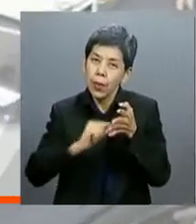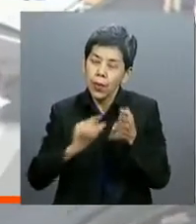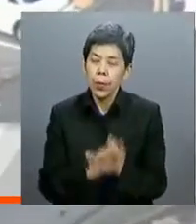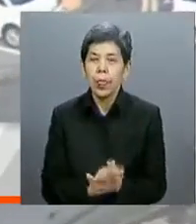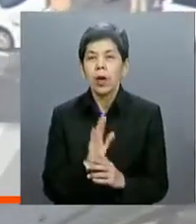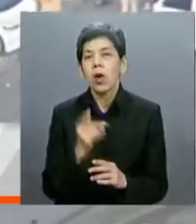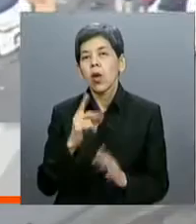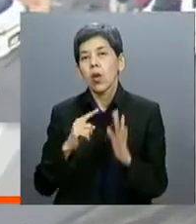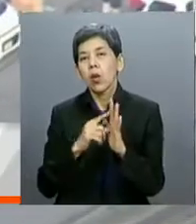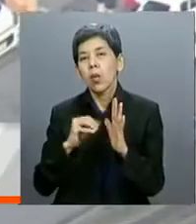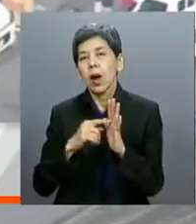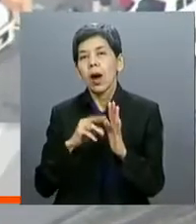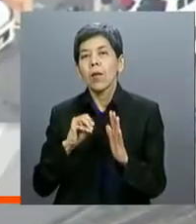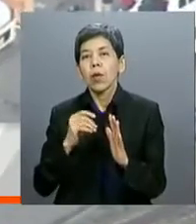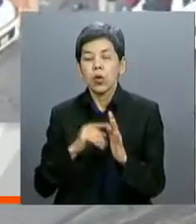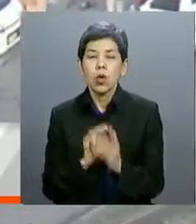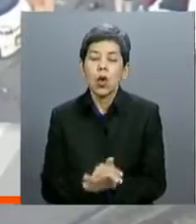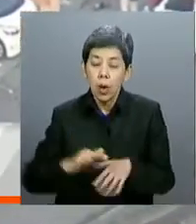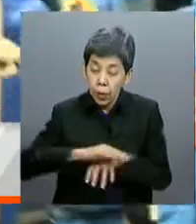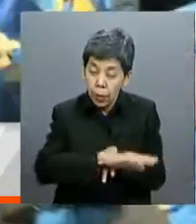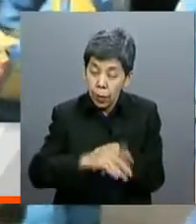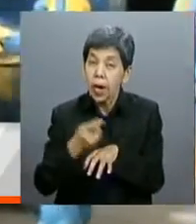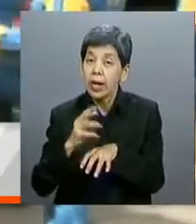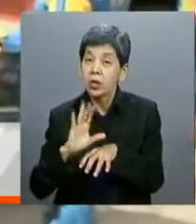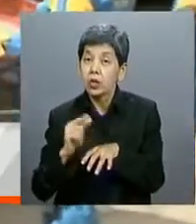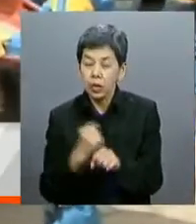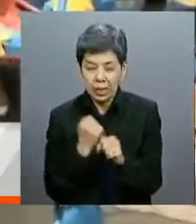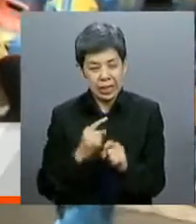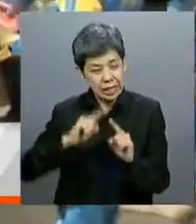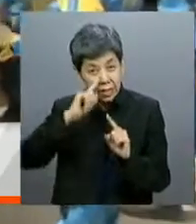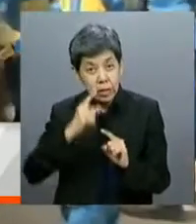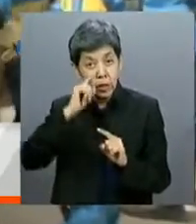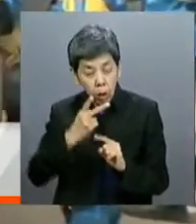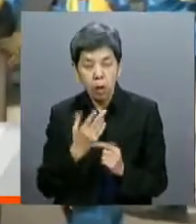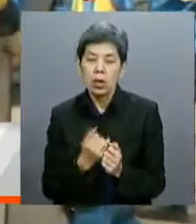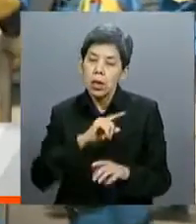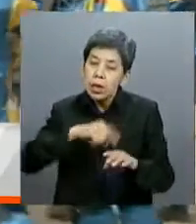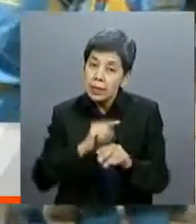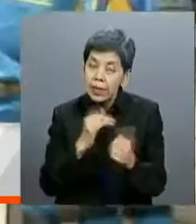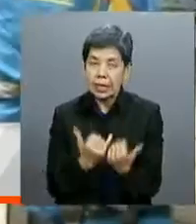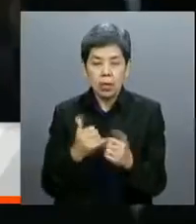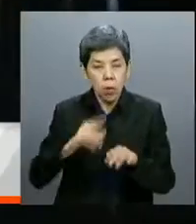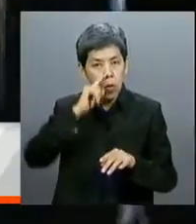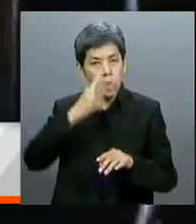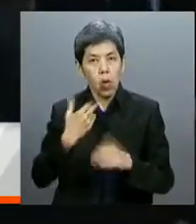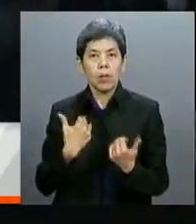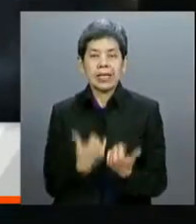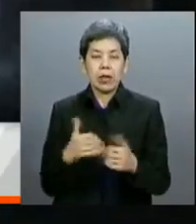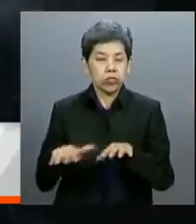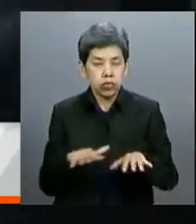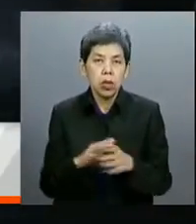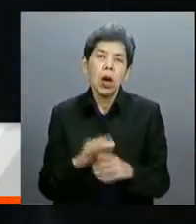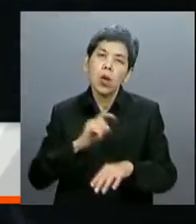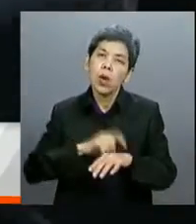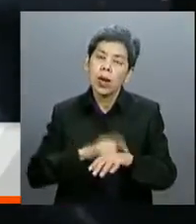คุมาโมโตะบนเกาะคิวชูหลังเกิดเหตุแผ่นดินไหวครั้งที่ 2ในรอบเกือบ 24ช่วโมงแผ่นดินไหวครั้งล่าสุดเกิดขึ้น